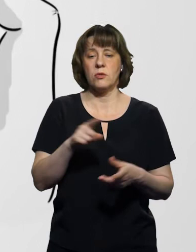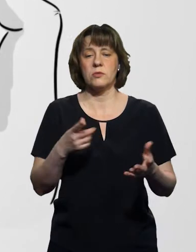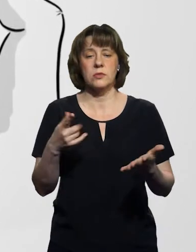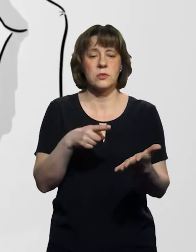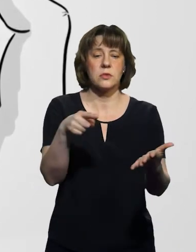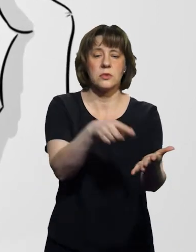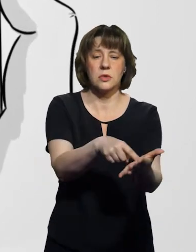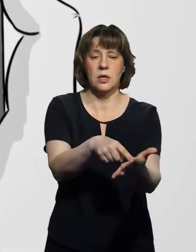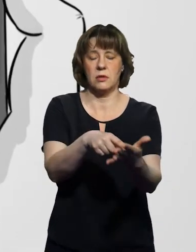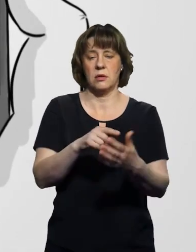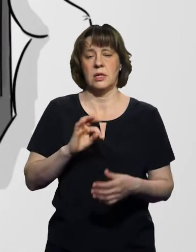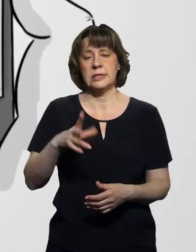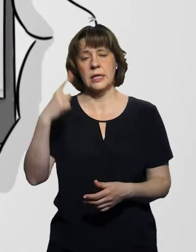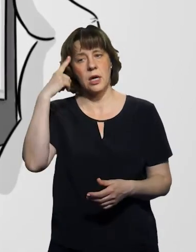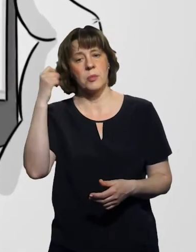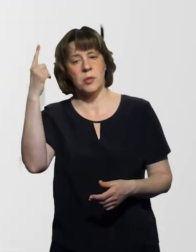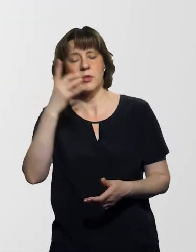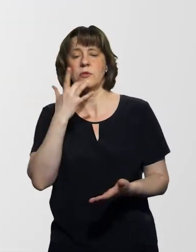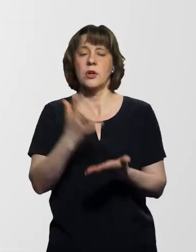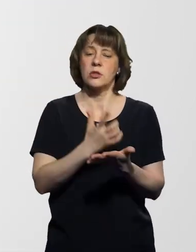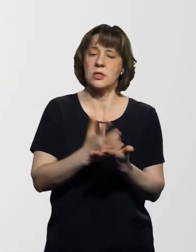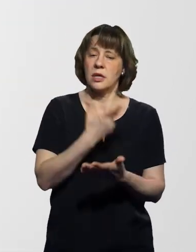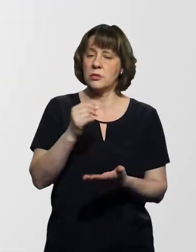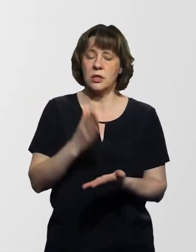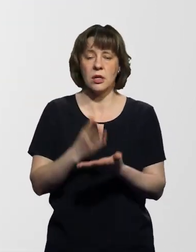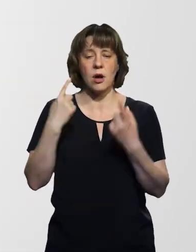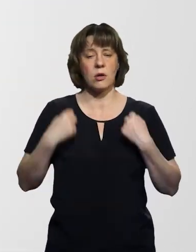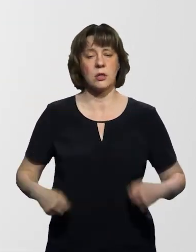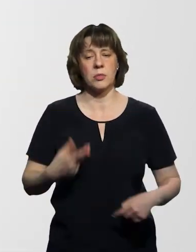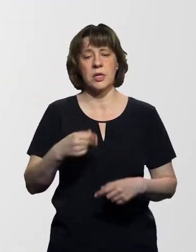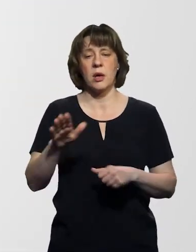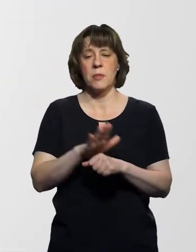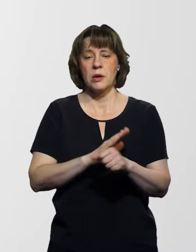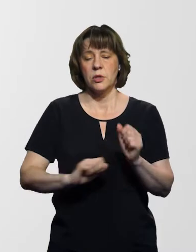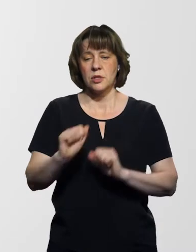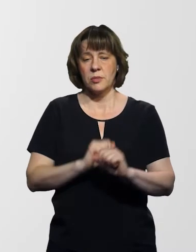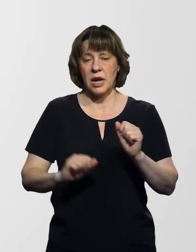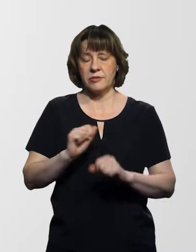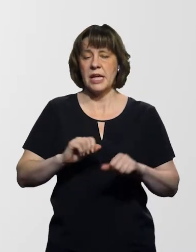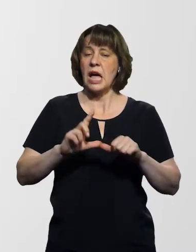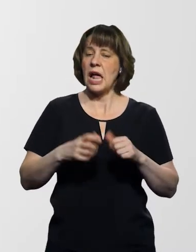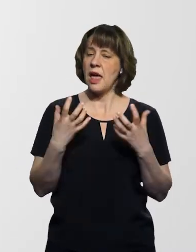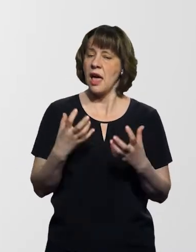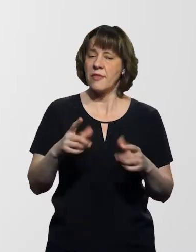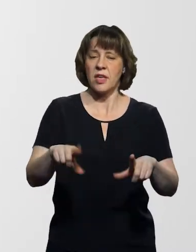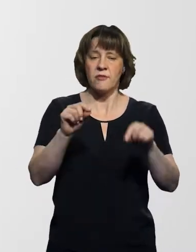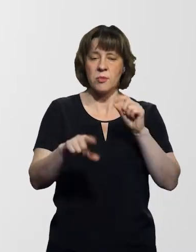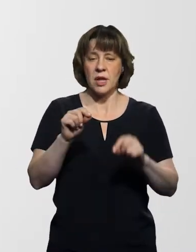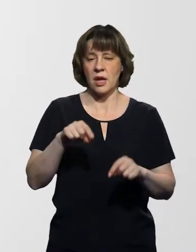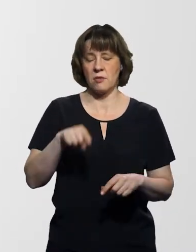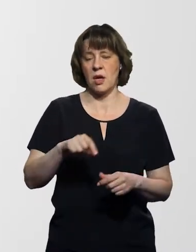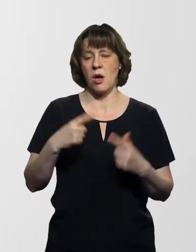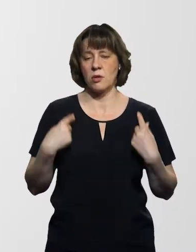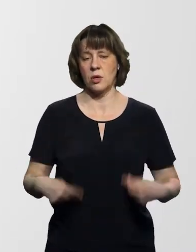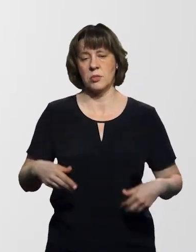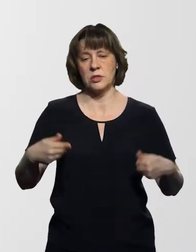takich pomysłów korzystają nie tylko osoby z niepełnosprawnościami. Łatwość i przyjemność ich obsługi sprawia, że chętniej wybierają je również osoby w